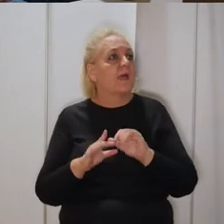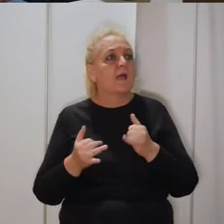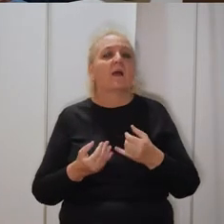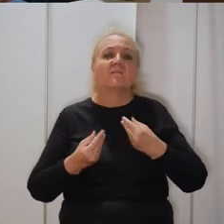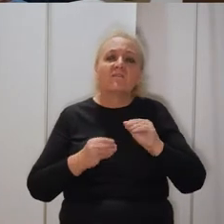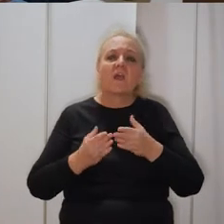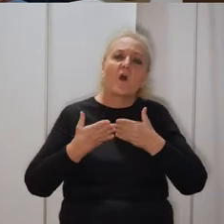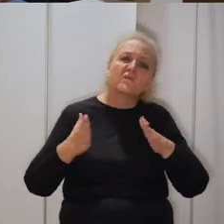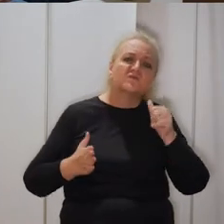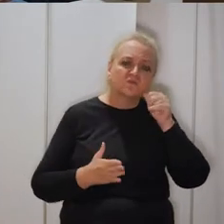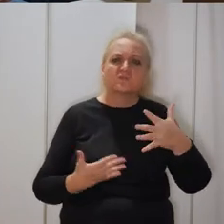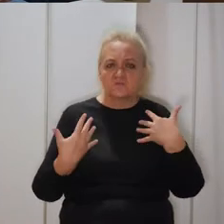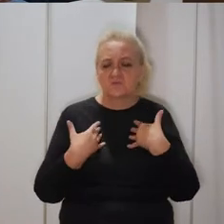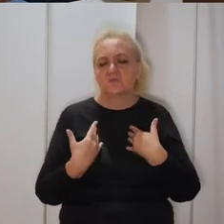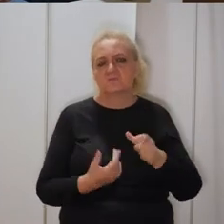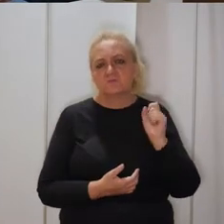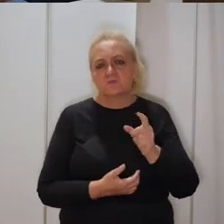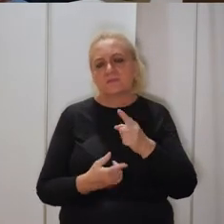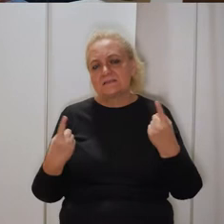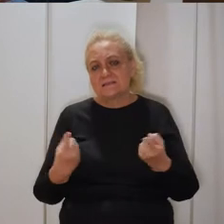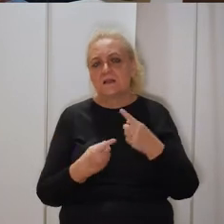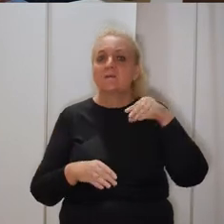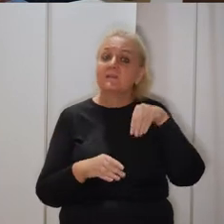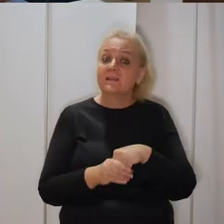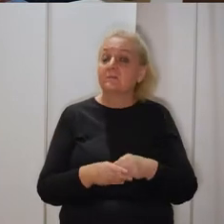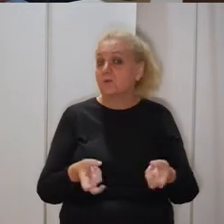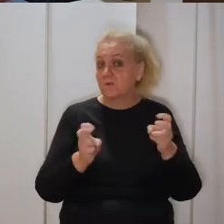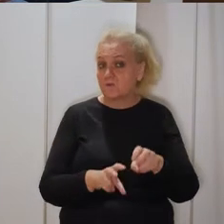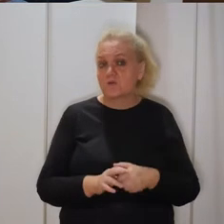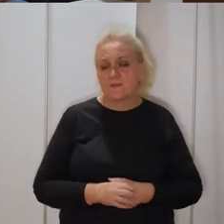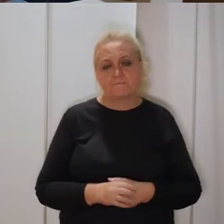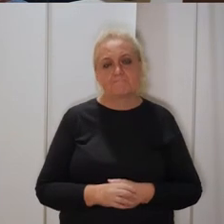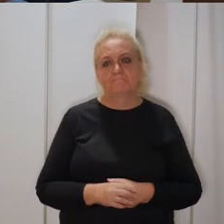otwartość na codzienność i to, co się dzieje także w trakcie tworzenia.